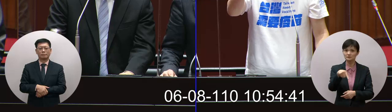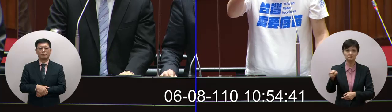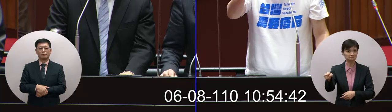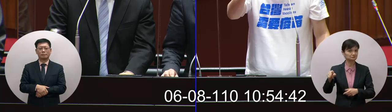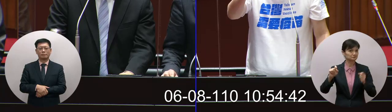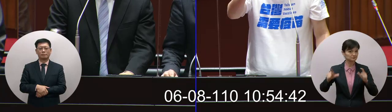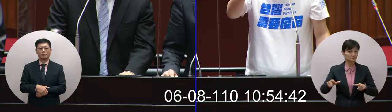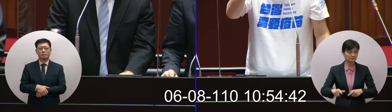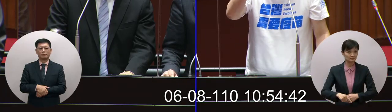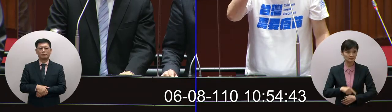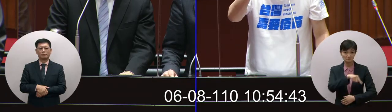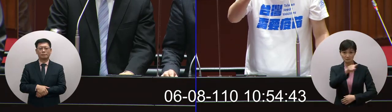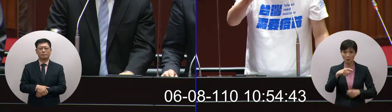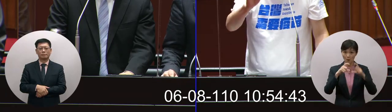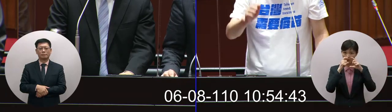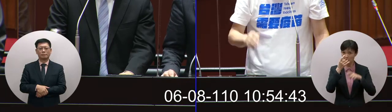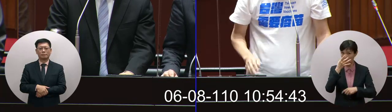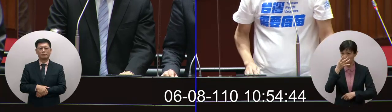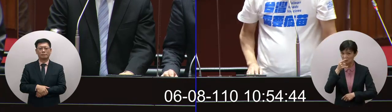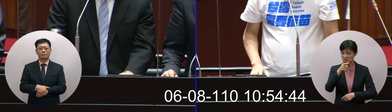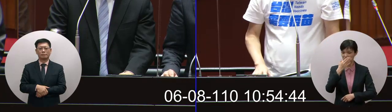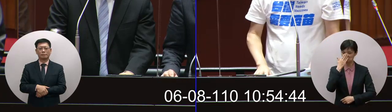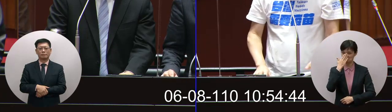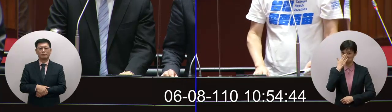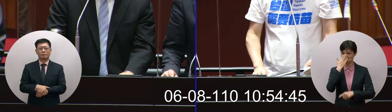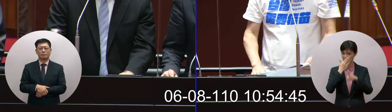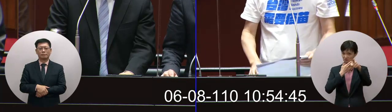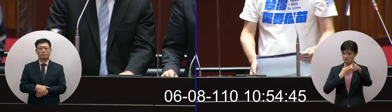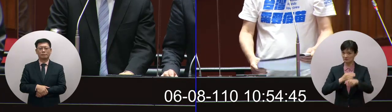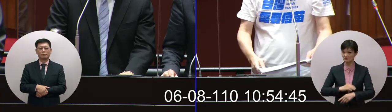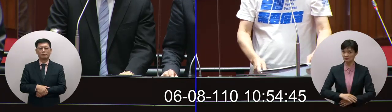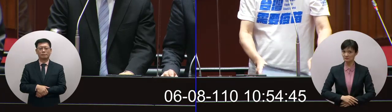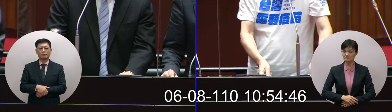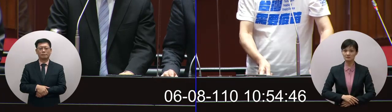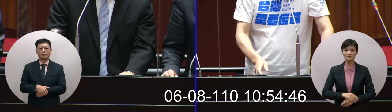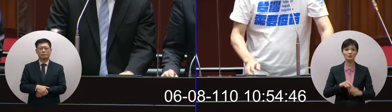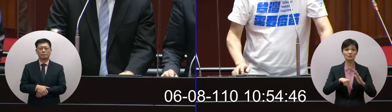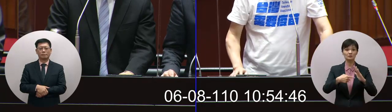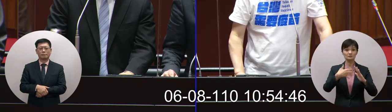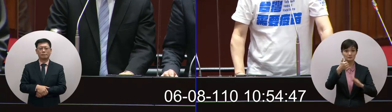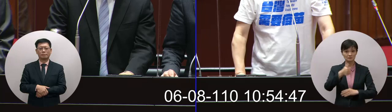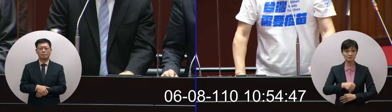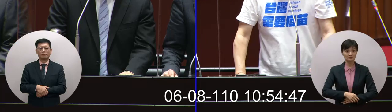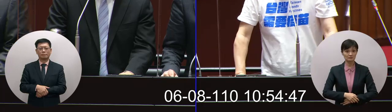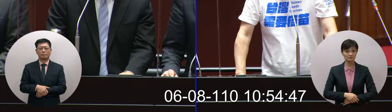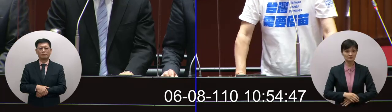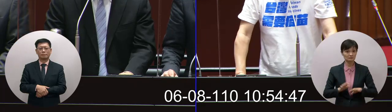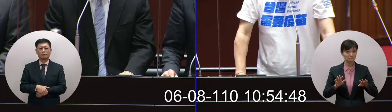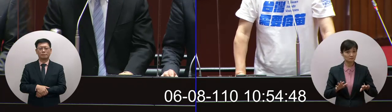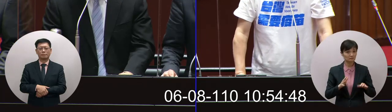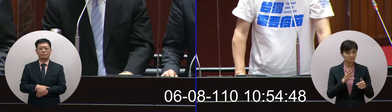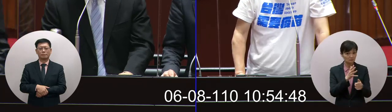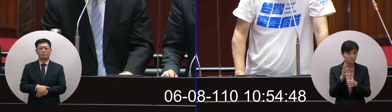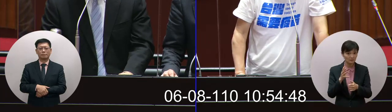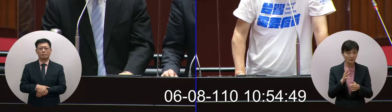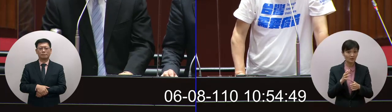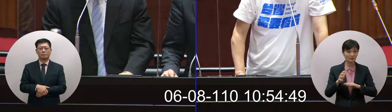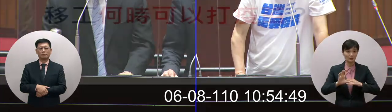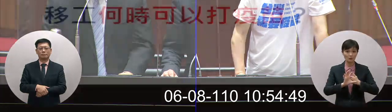们答不出来，你们不敢讲。请问院长，我们现在台湾有多少的移工